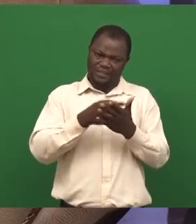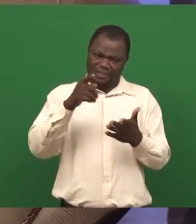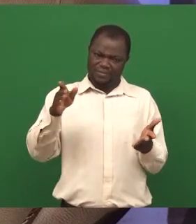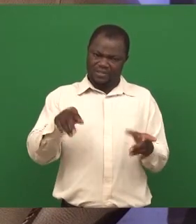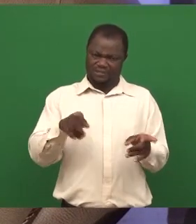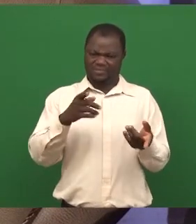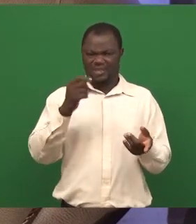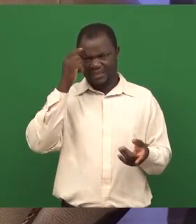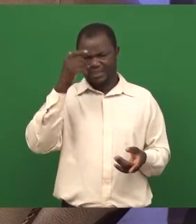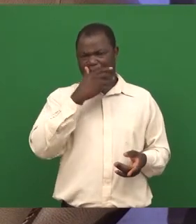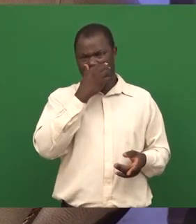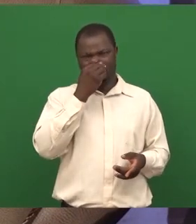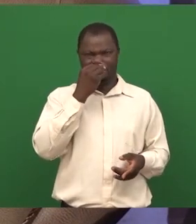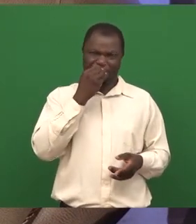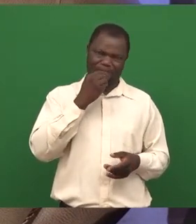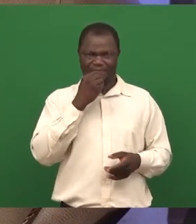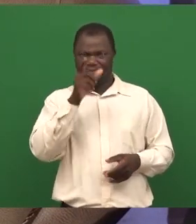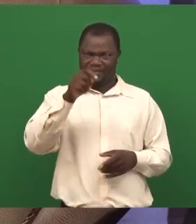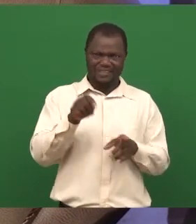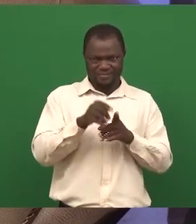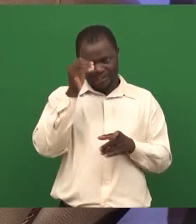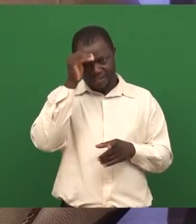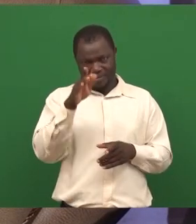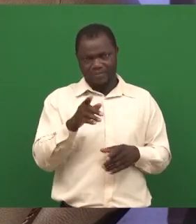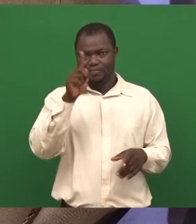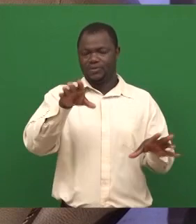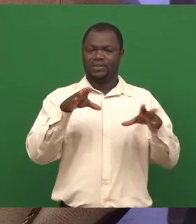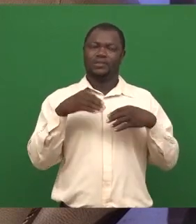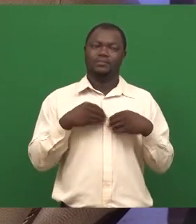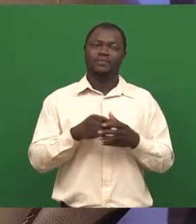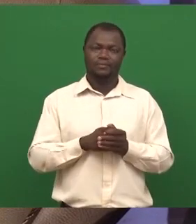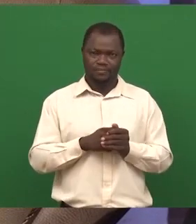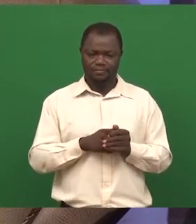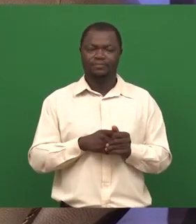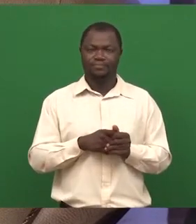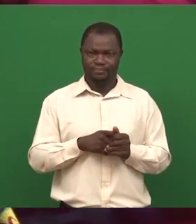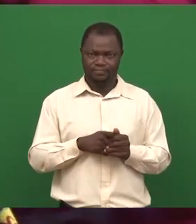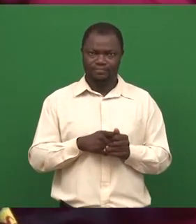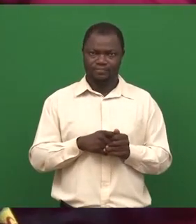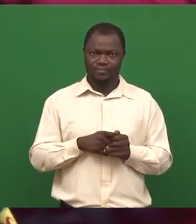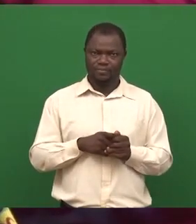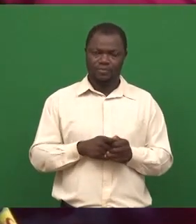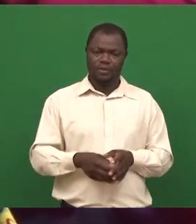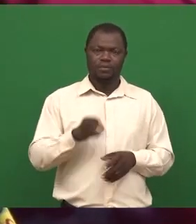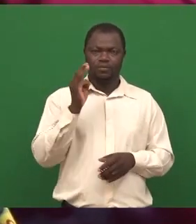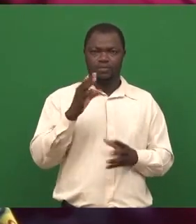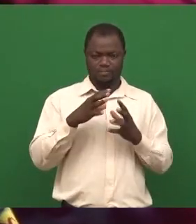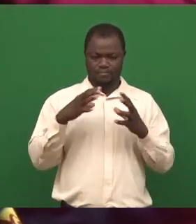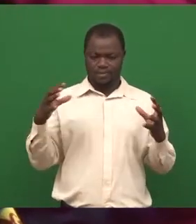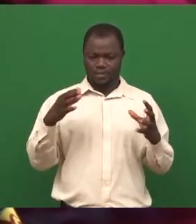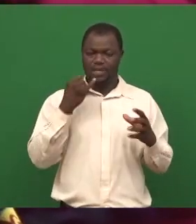kuitawo zvekuona kuti munhu uyu ndofunga wakunyara, gashirai. Maikawenda. Chikonzero